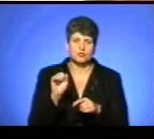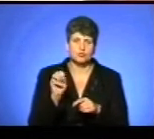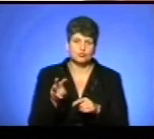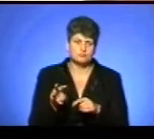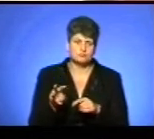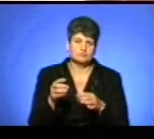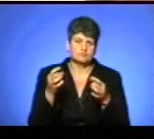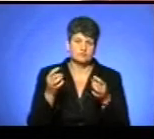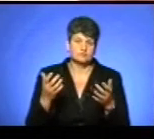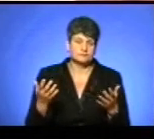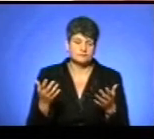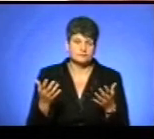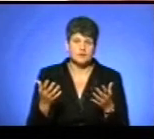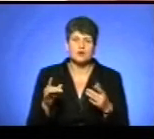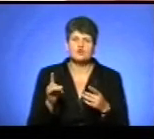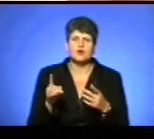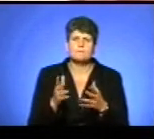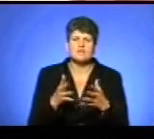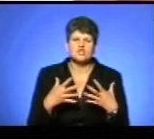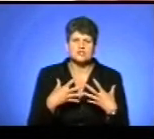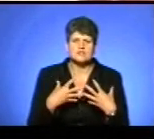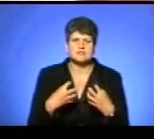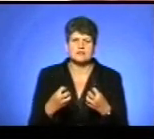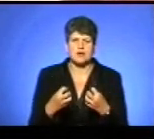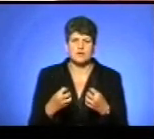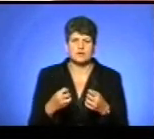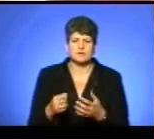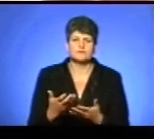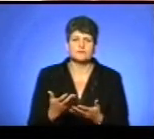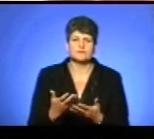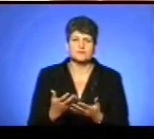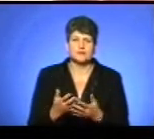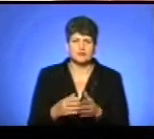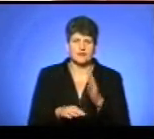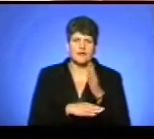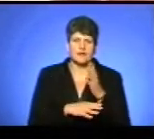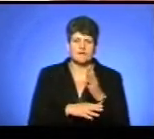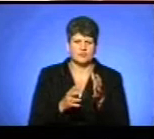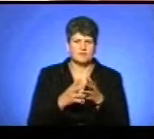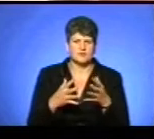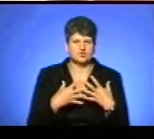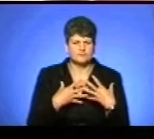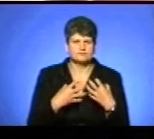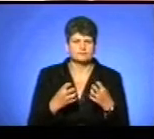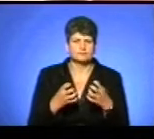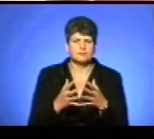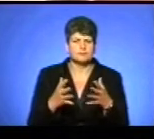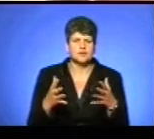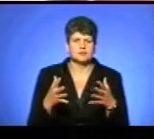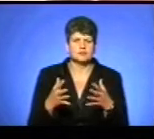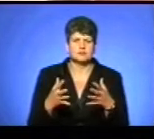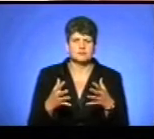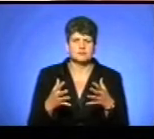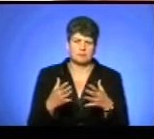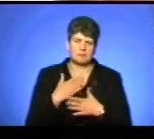будівельна смола. Що найбільше затягує? Який матеріал? Напевно, дерево. Дерево найбільше таке, мені якось воно